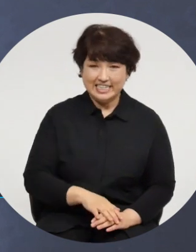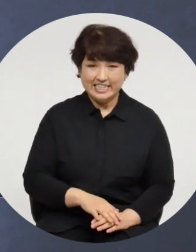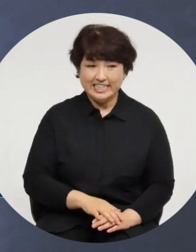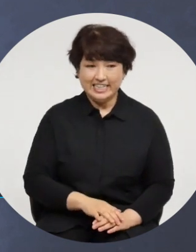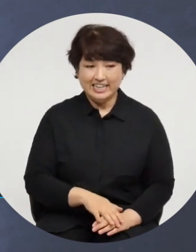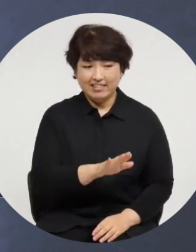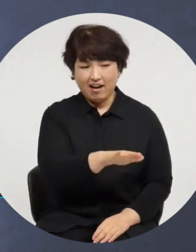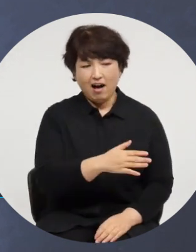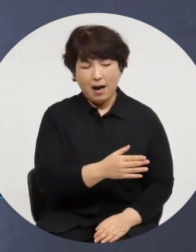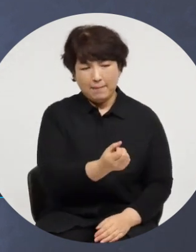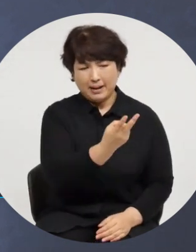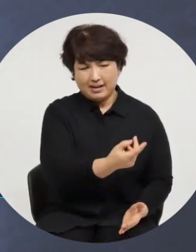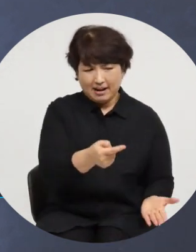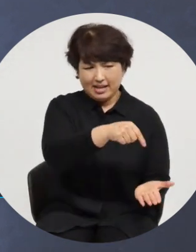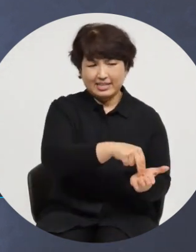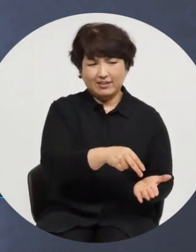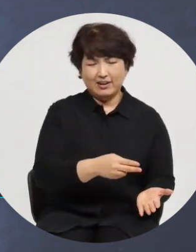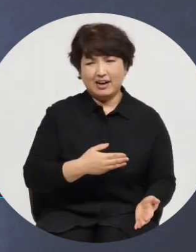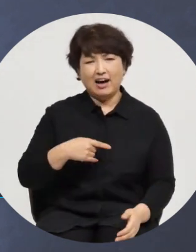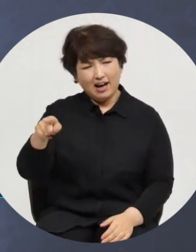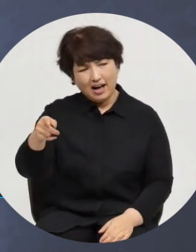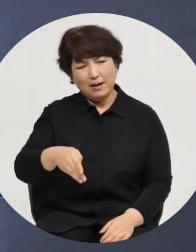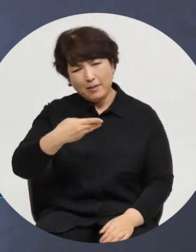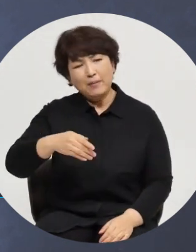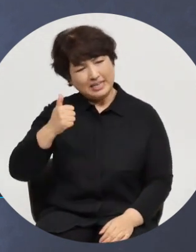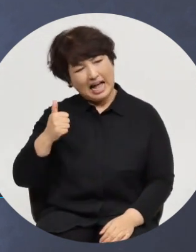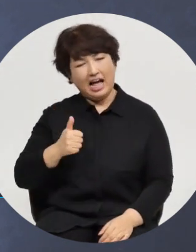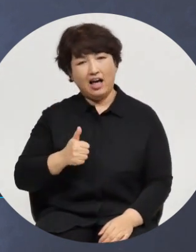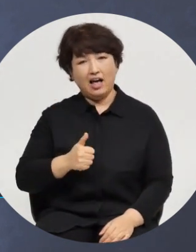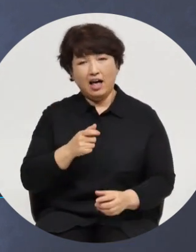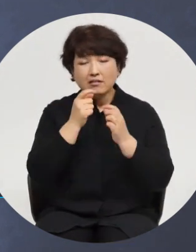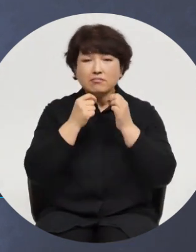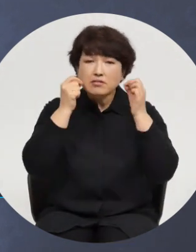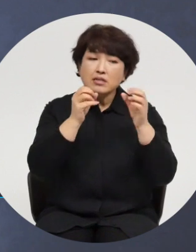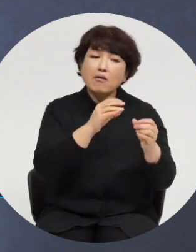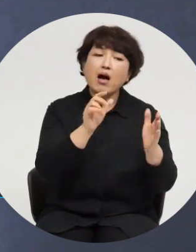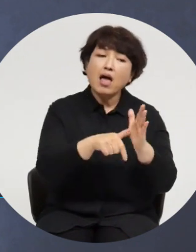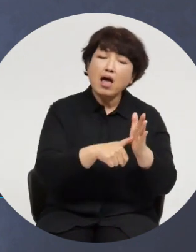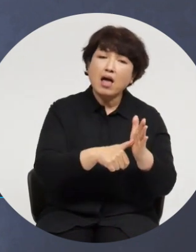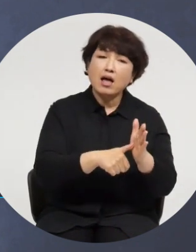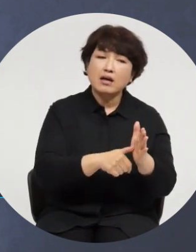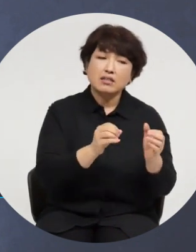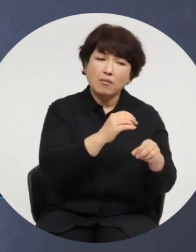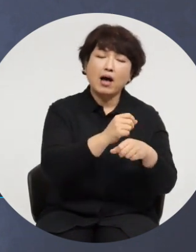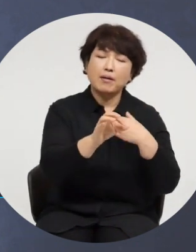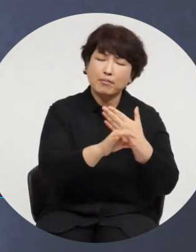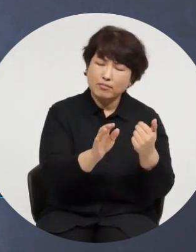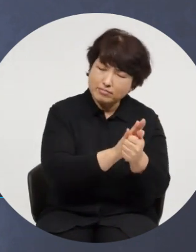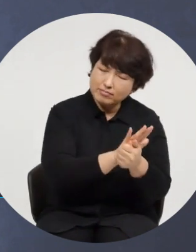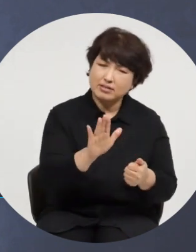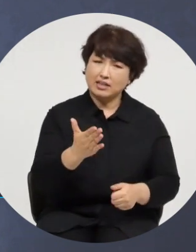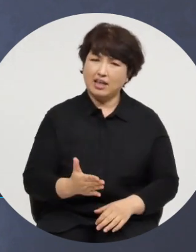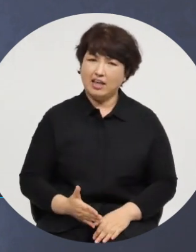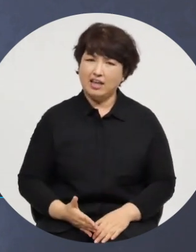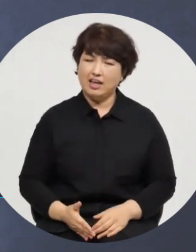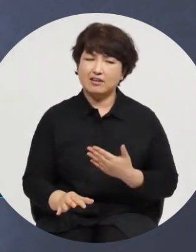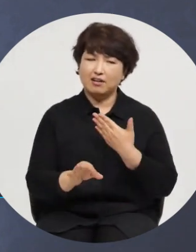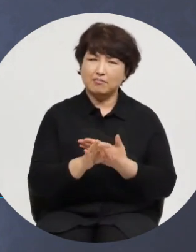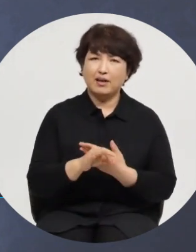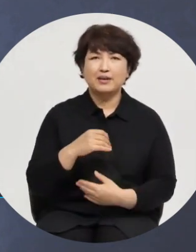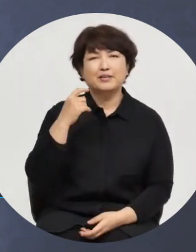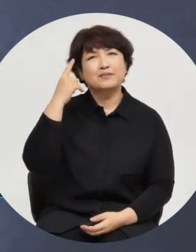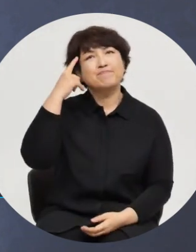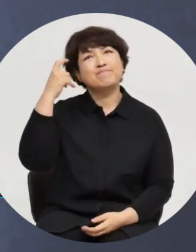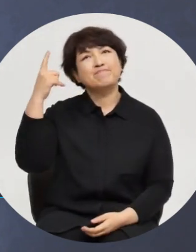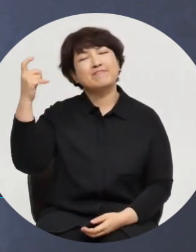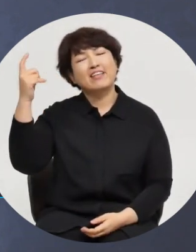맛있어 짠 아 맞아 맞아 맞아 언젠 얼른 옆나라 언제 가서 그 먹으러 가자 이렇게 웃으면서 얘기해야 문 왔다